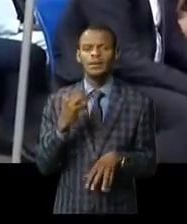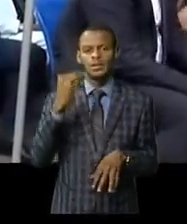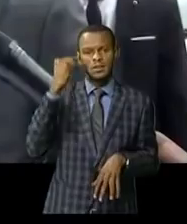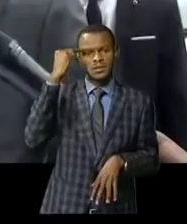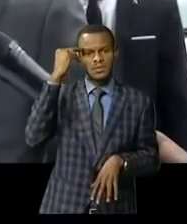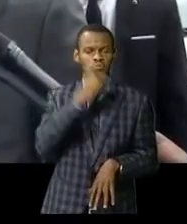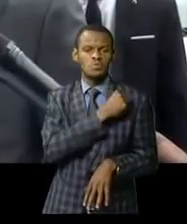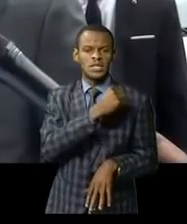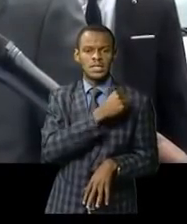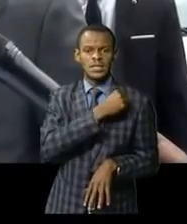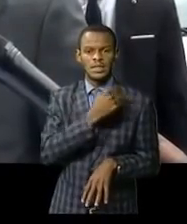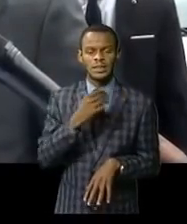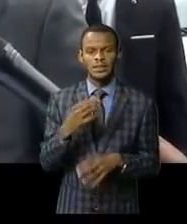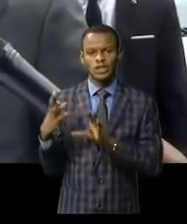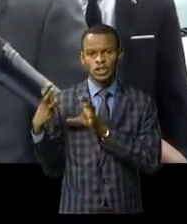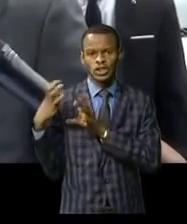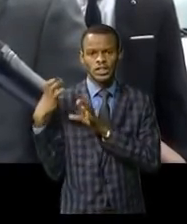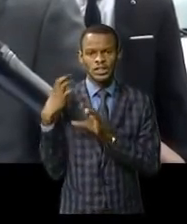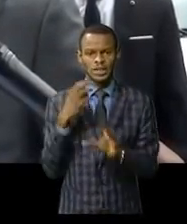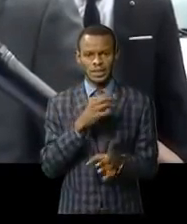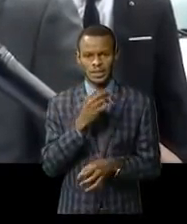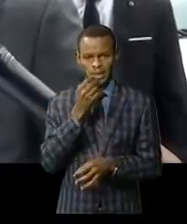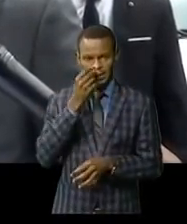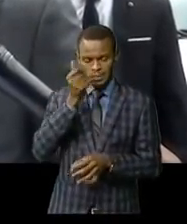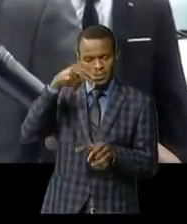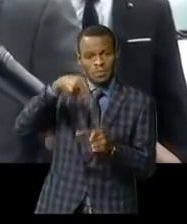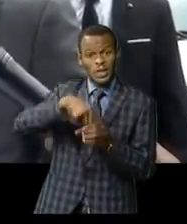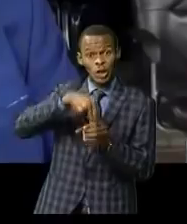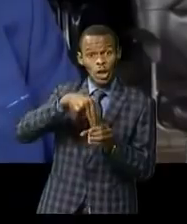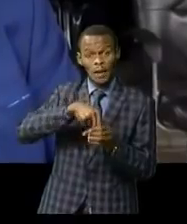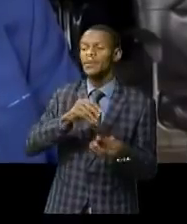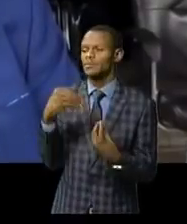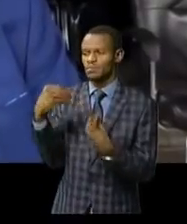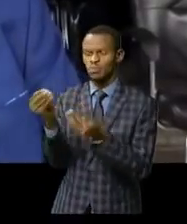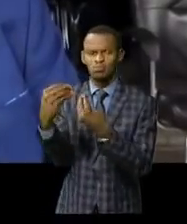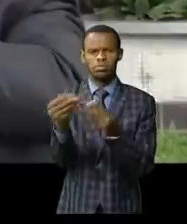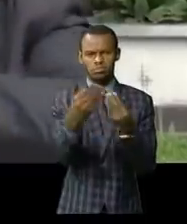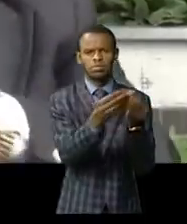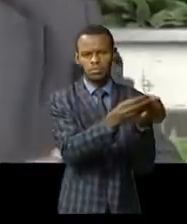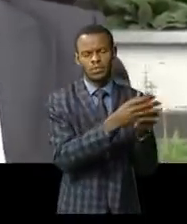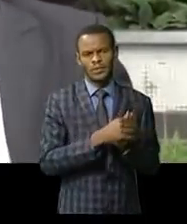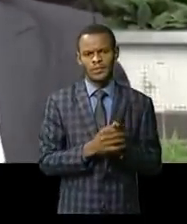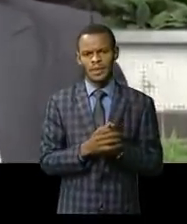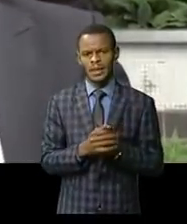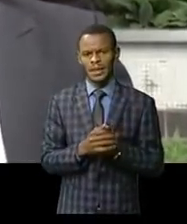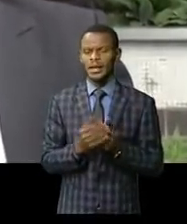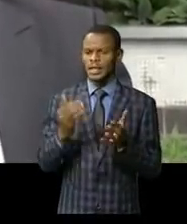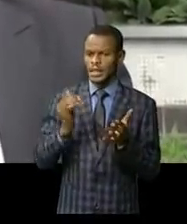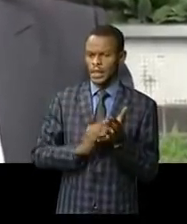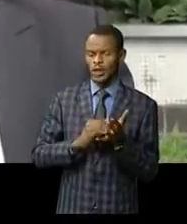Didier Boudimboutou-Bouanga. Ces dons du gouvernement congolais intervient après le rachat de dettes de personnel d'une hauteur de